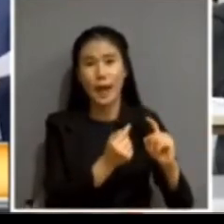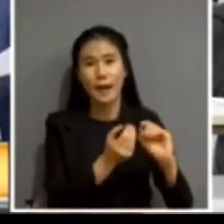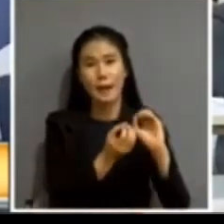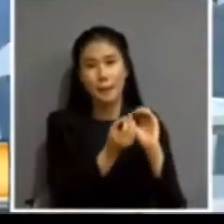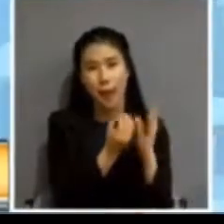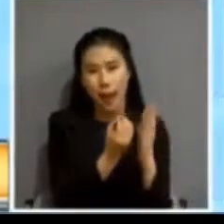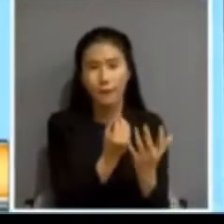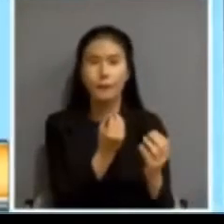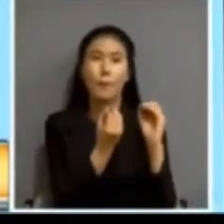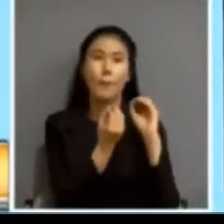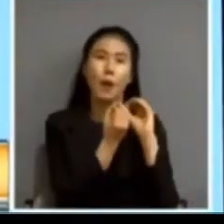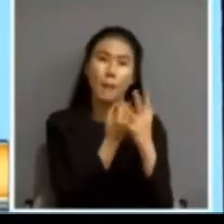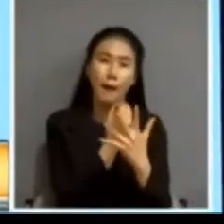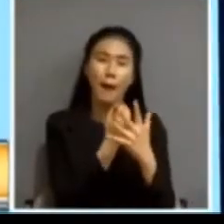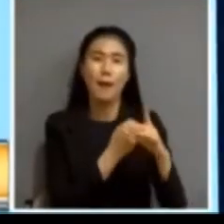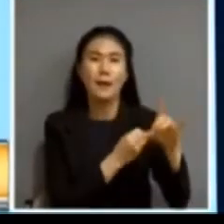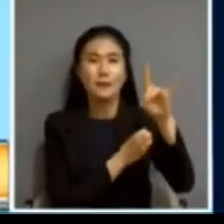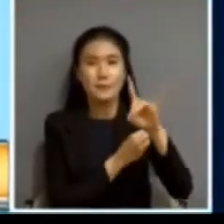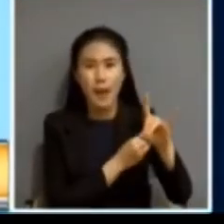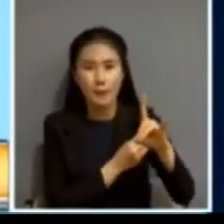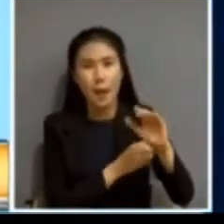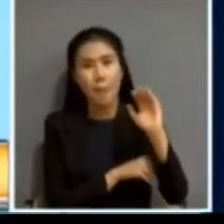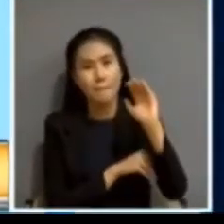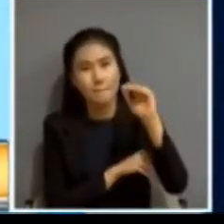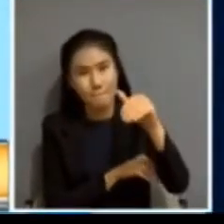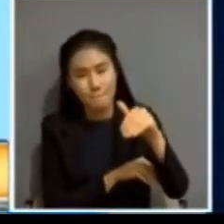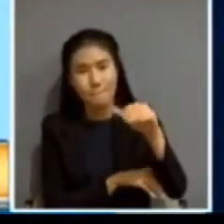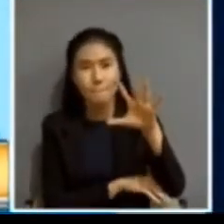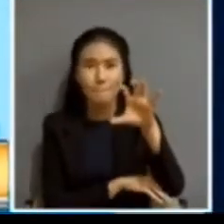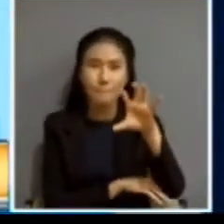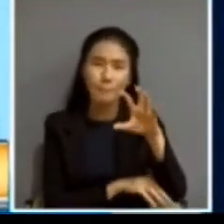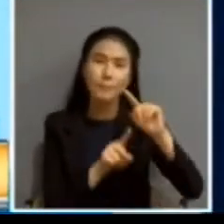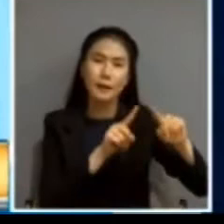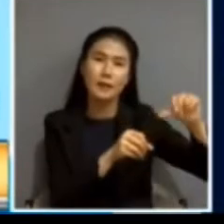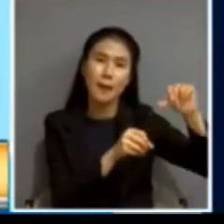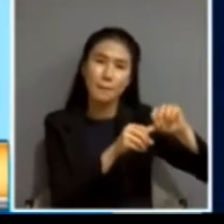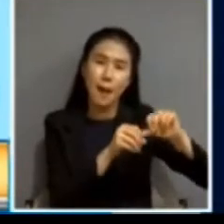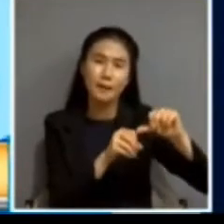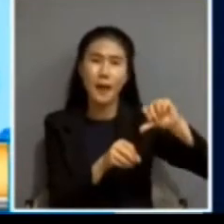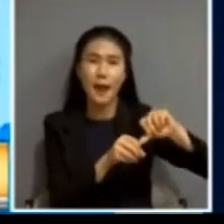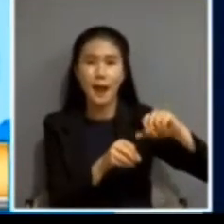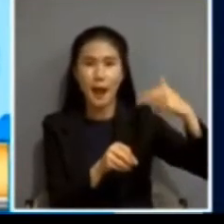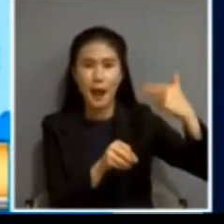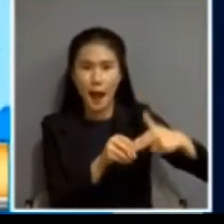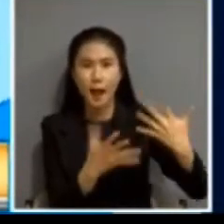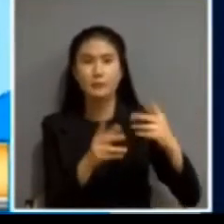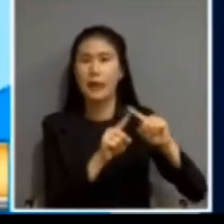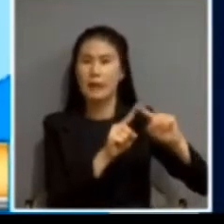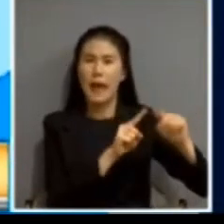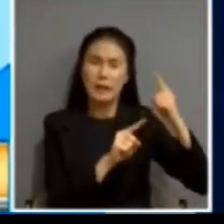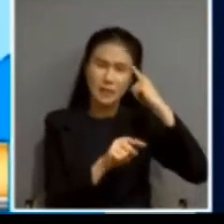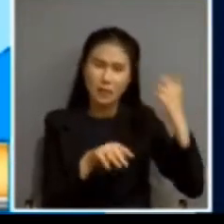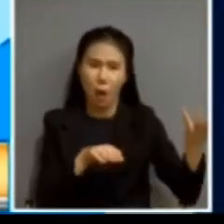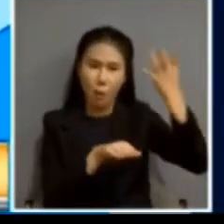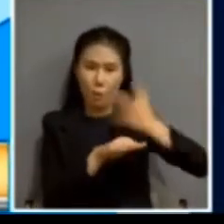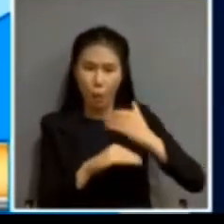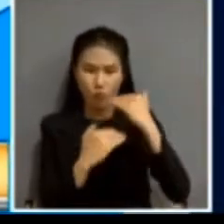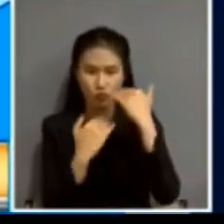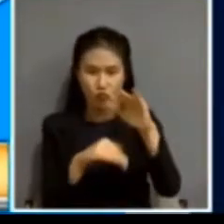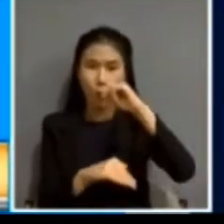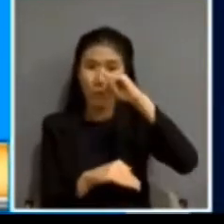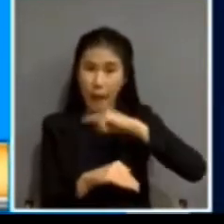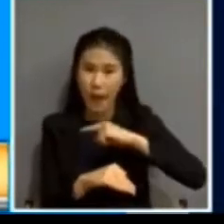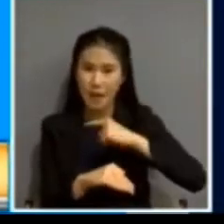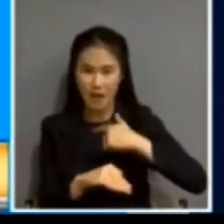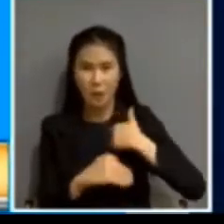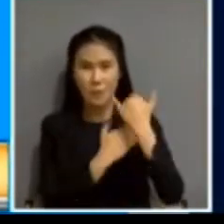ผักผลไม้ปศุสัตว์ประมงก๊าซธรรมชาติและน้ำมันซึ่งเป็นการขนส่งสินค้าภายในประเทศและ